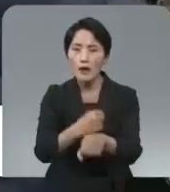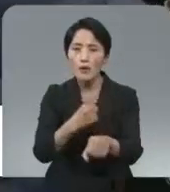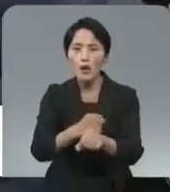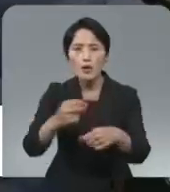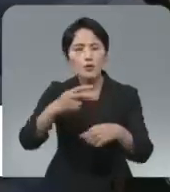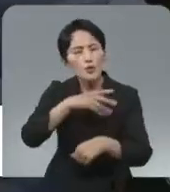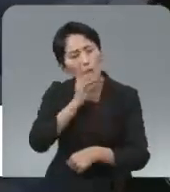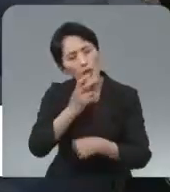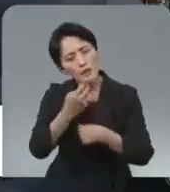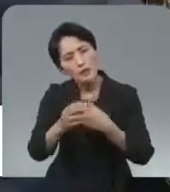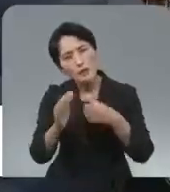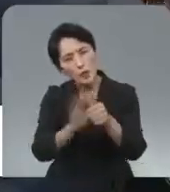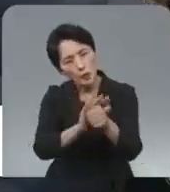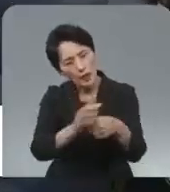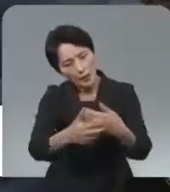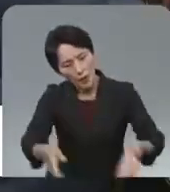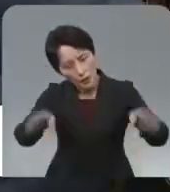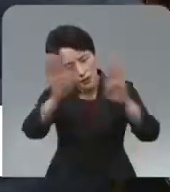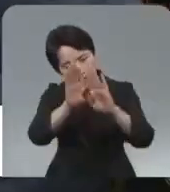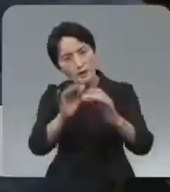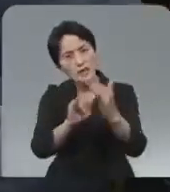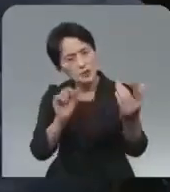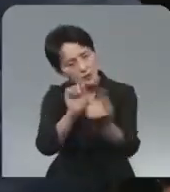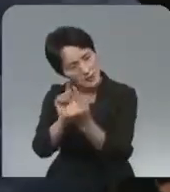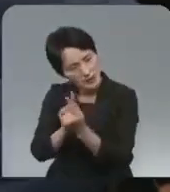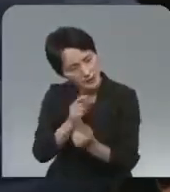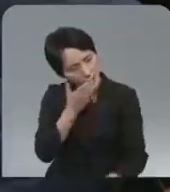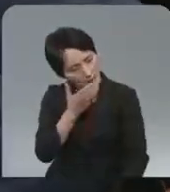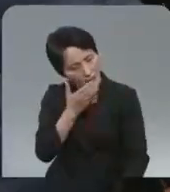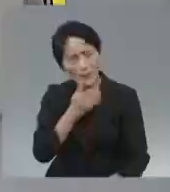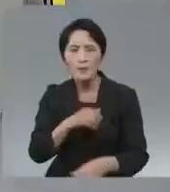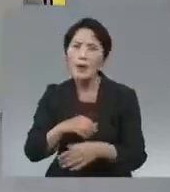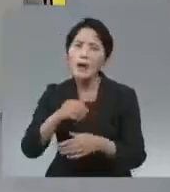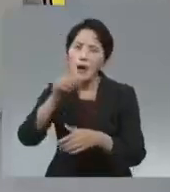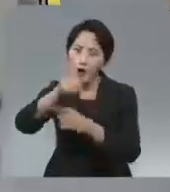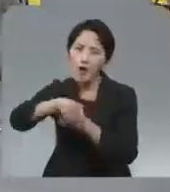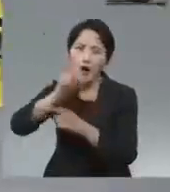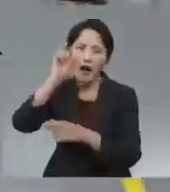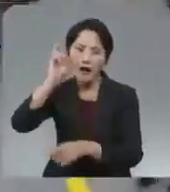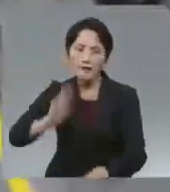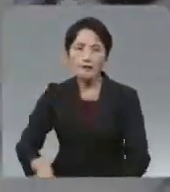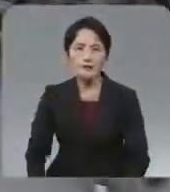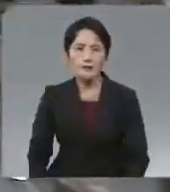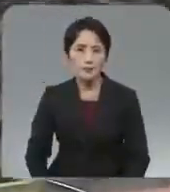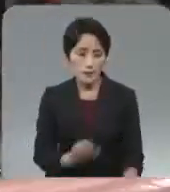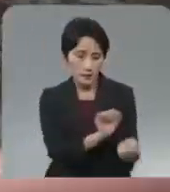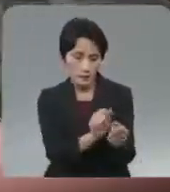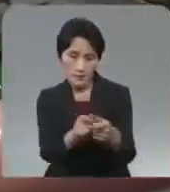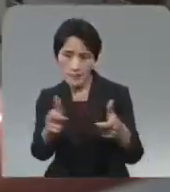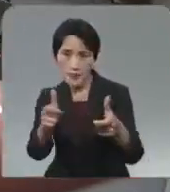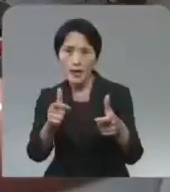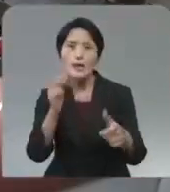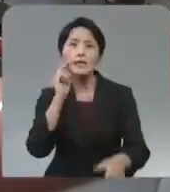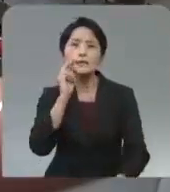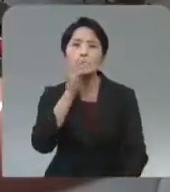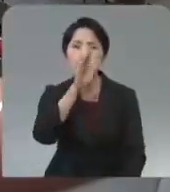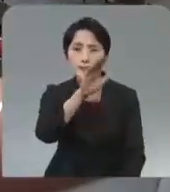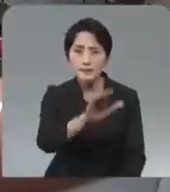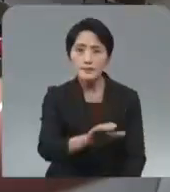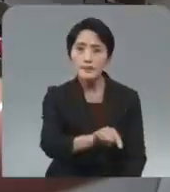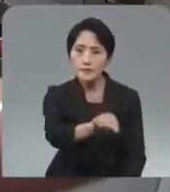чем вариант альфа в этой связи ожидается что нынешний режим социального дистанцирования продлится до